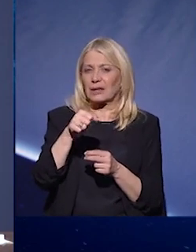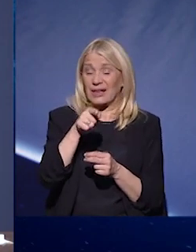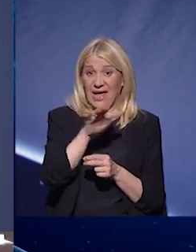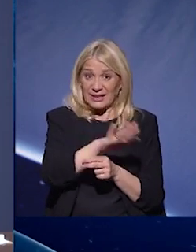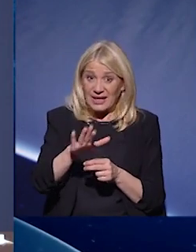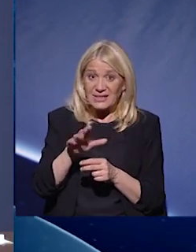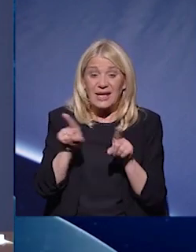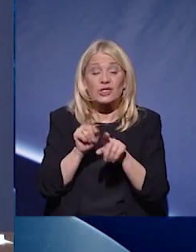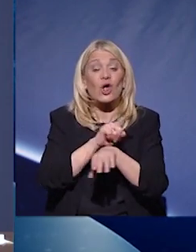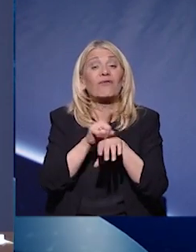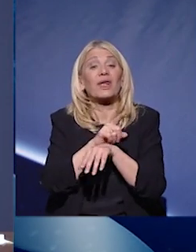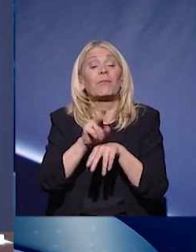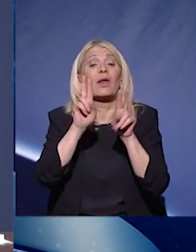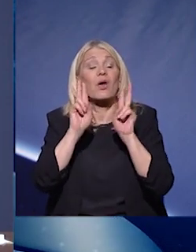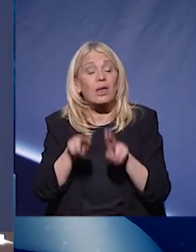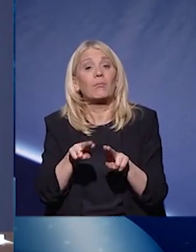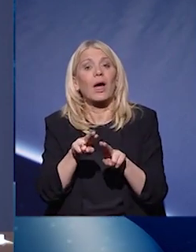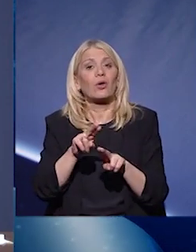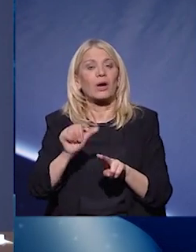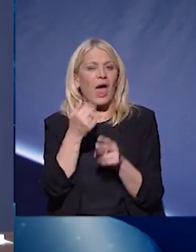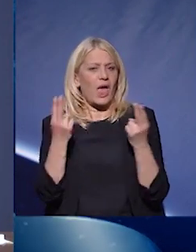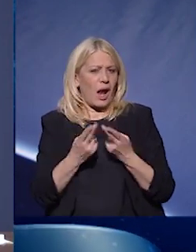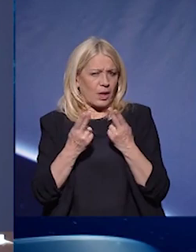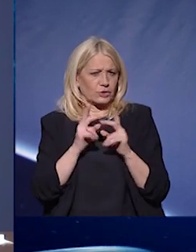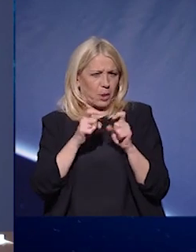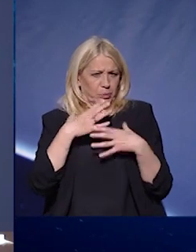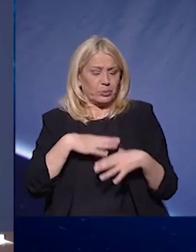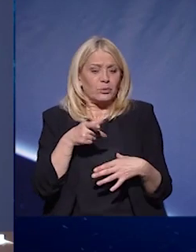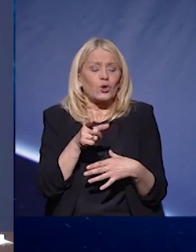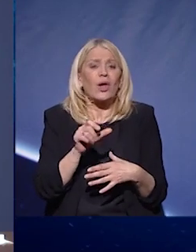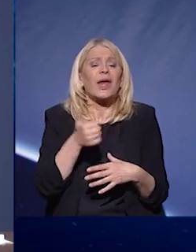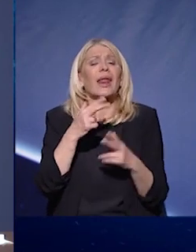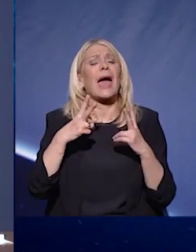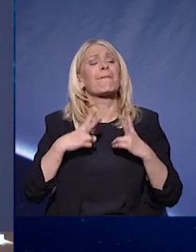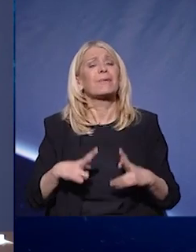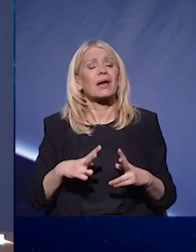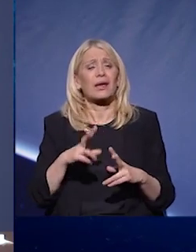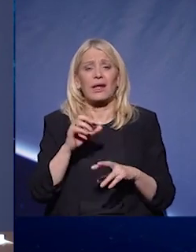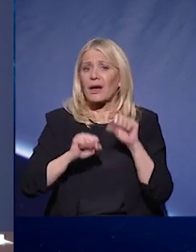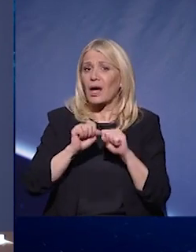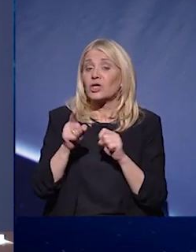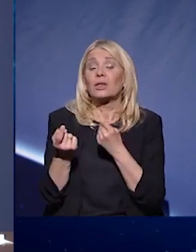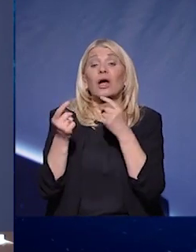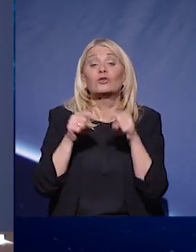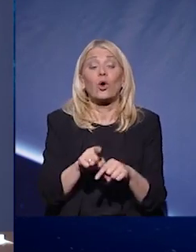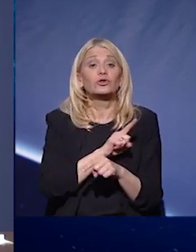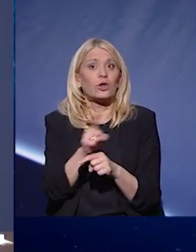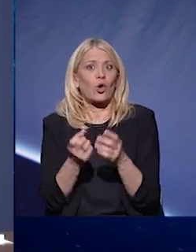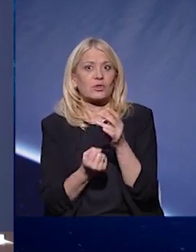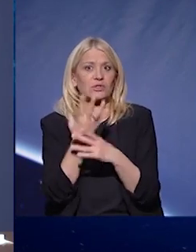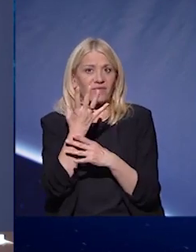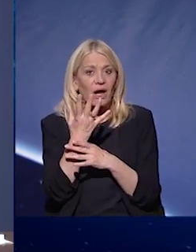deca istovremeno imaju najblaže simptome i to je najmirniji način da dođe do